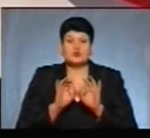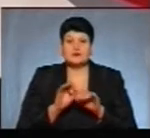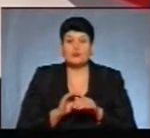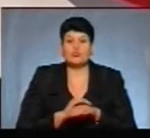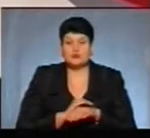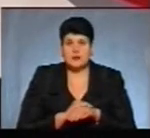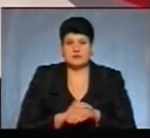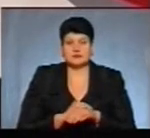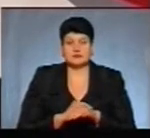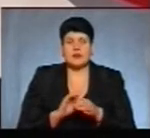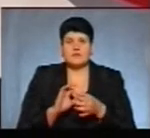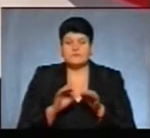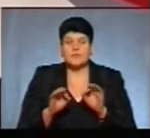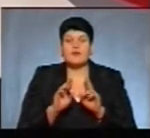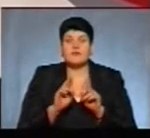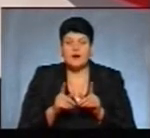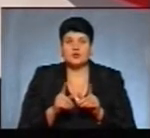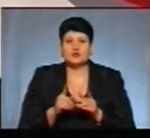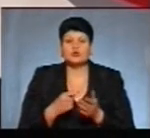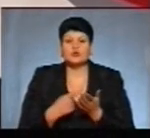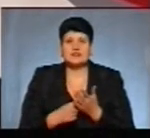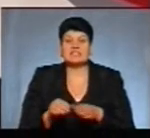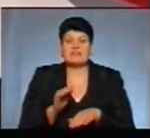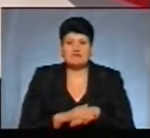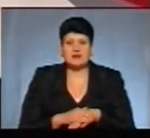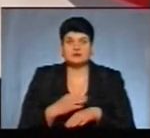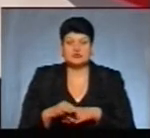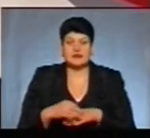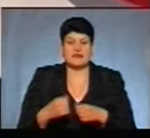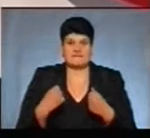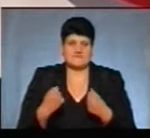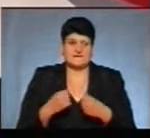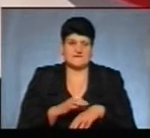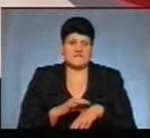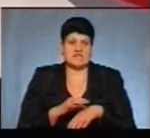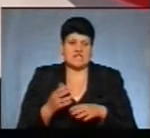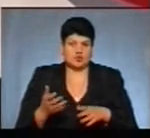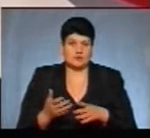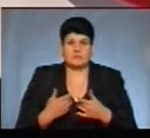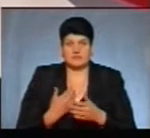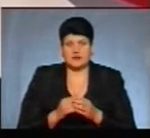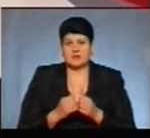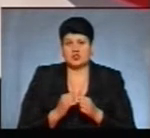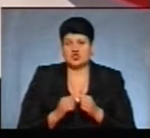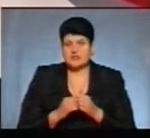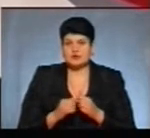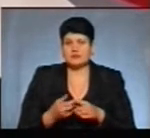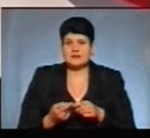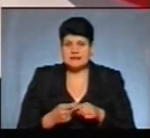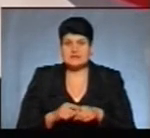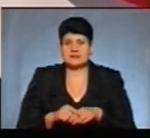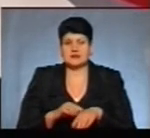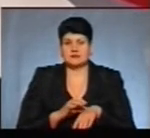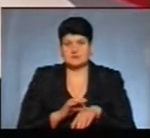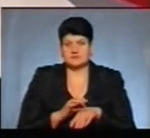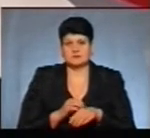як довести все-таки факт насильства, наприклад, фізичного, так? Оскільки найчастіше жителі Тернопільщини потерпають саме від цього виду